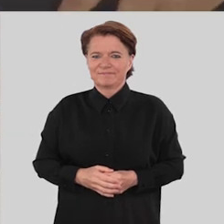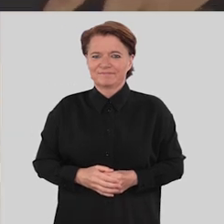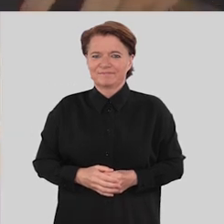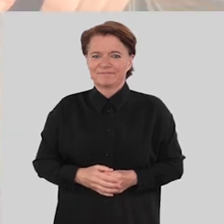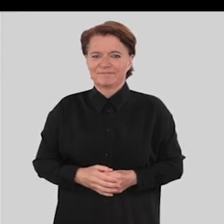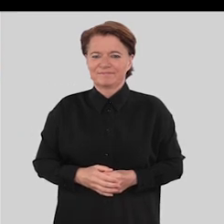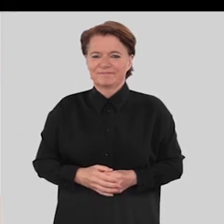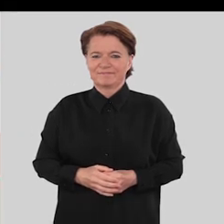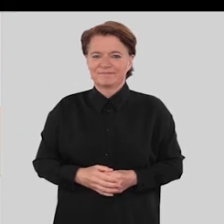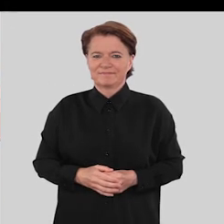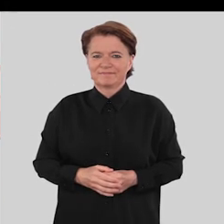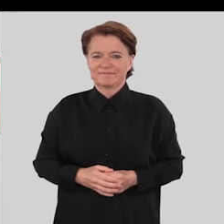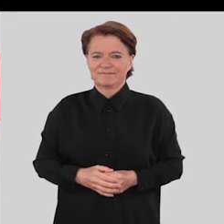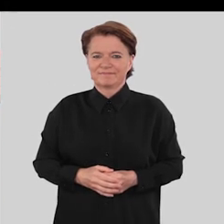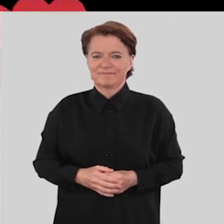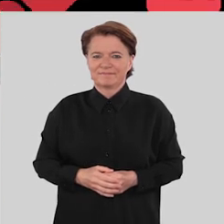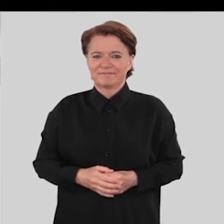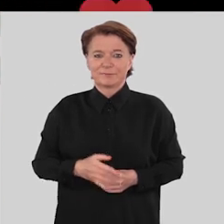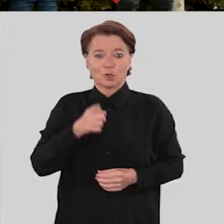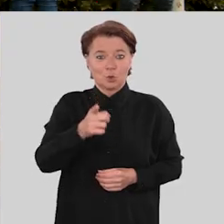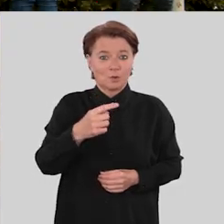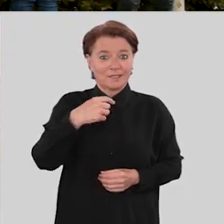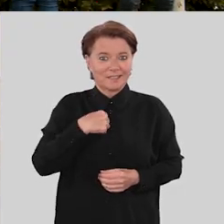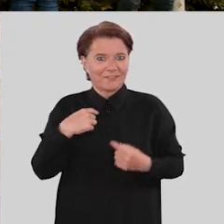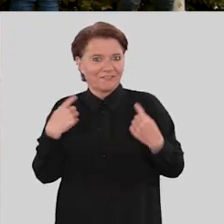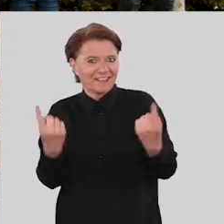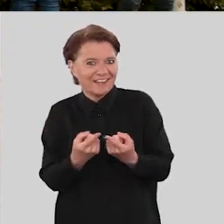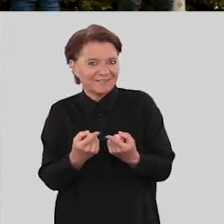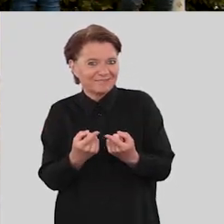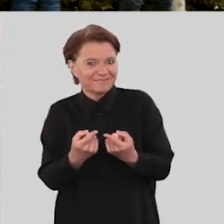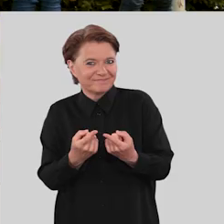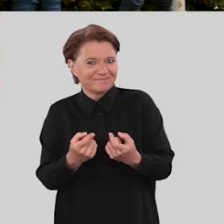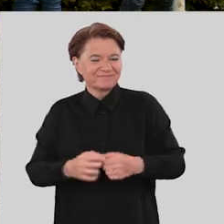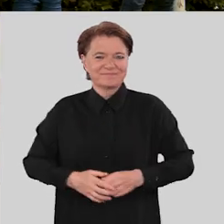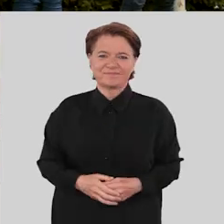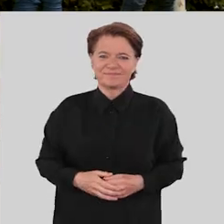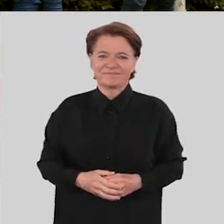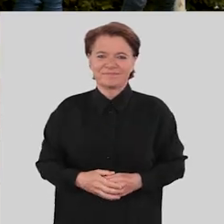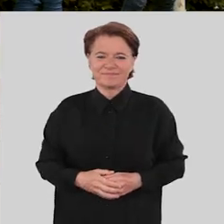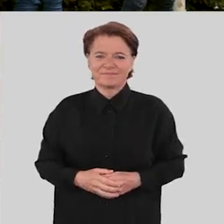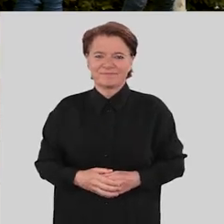Du, ich und wir.